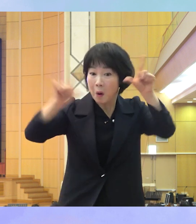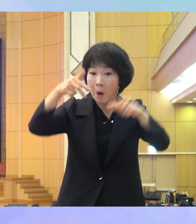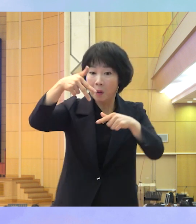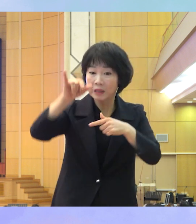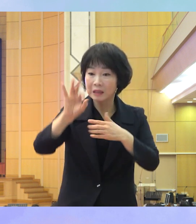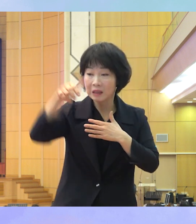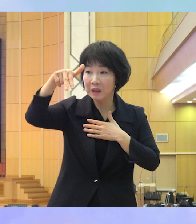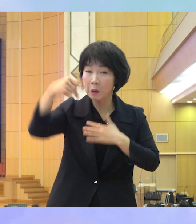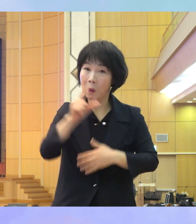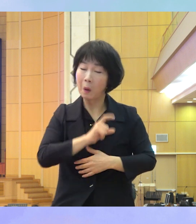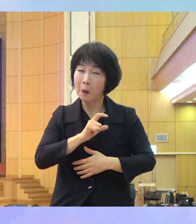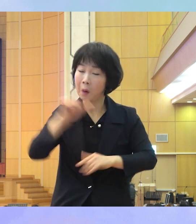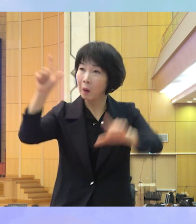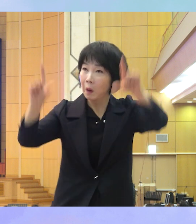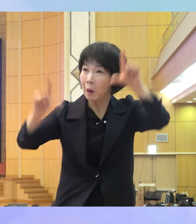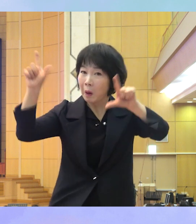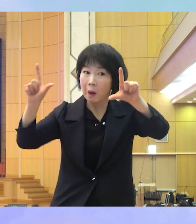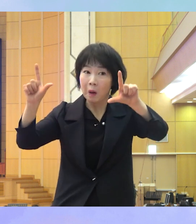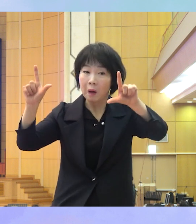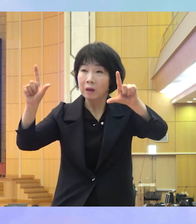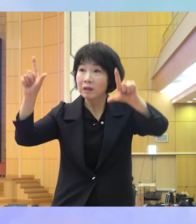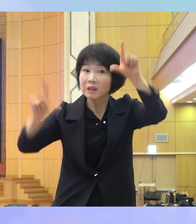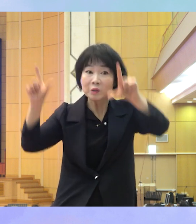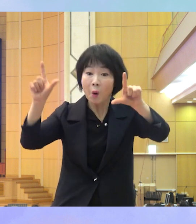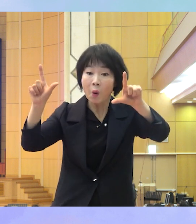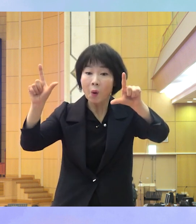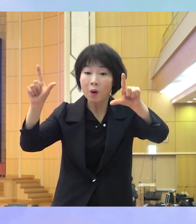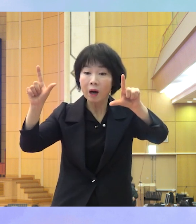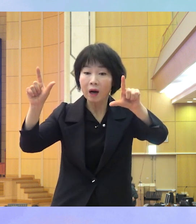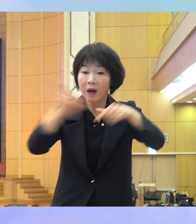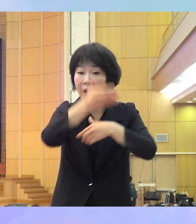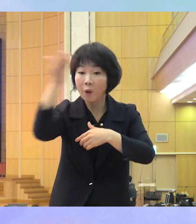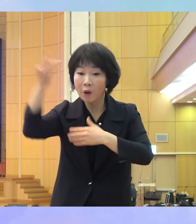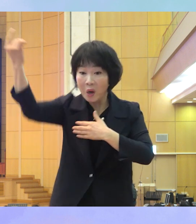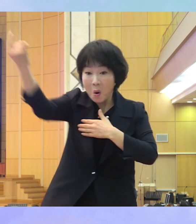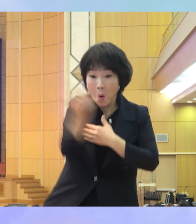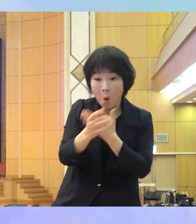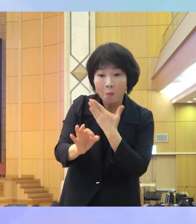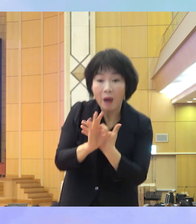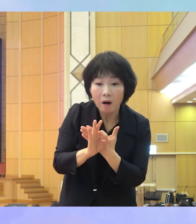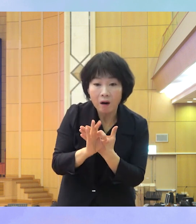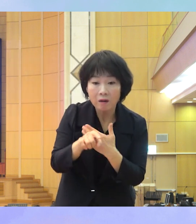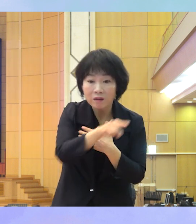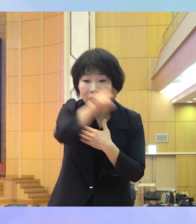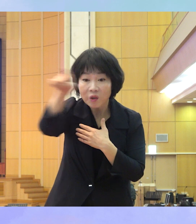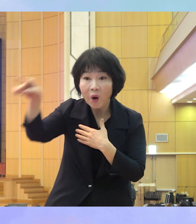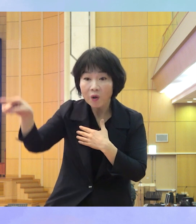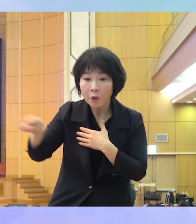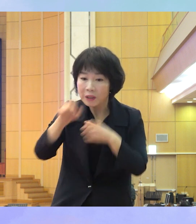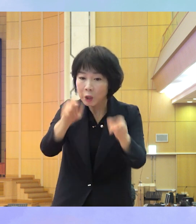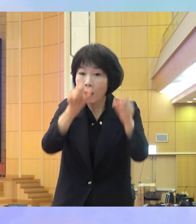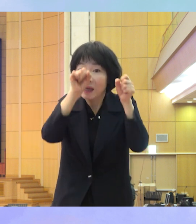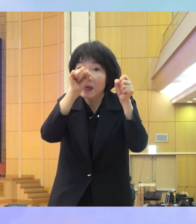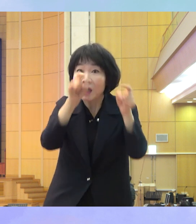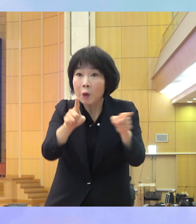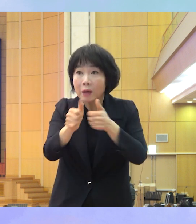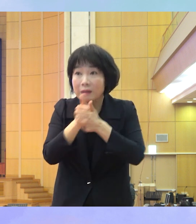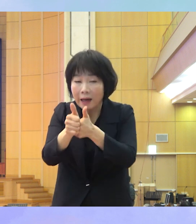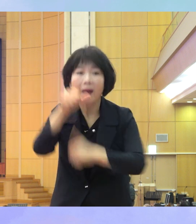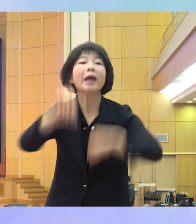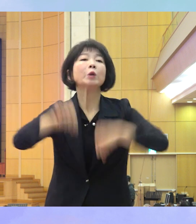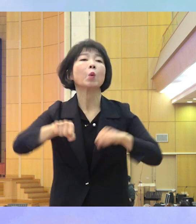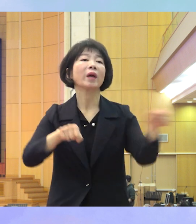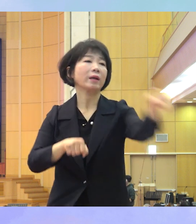뭔가가 때가 오면 때를 알리는 그 기회를 알리는 징조가 딱